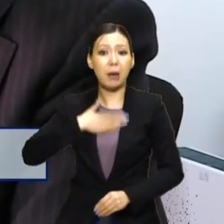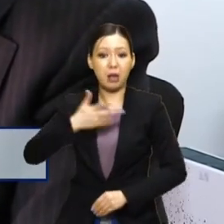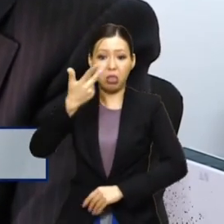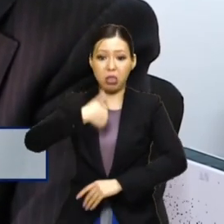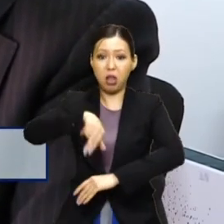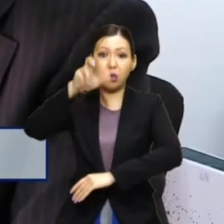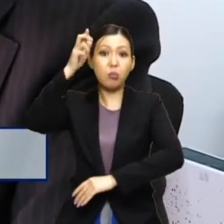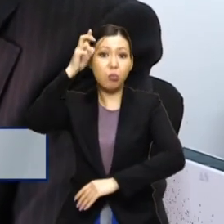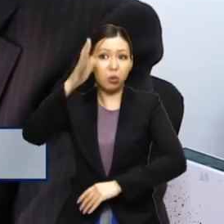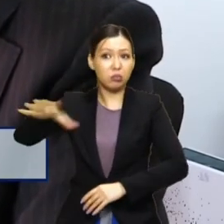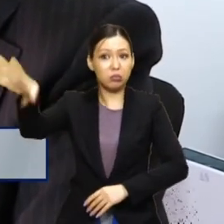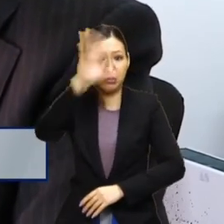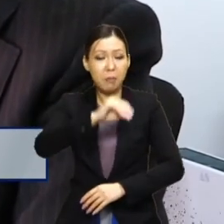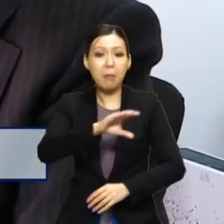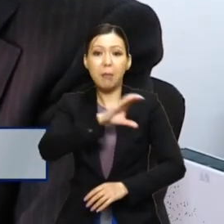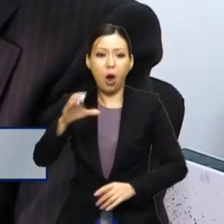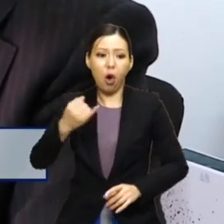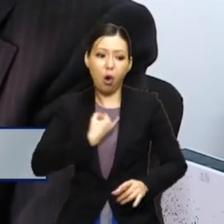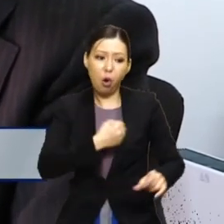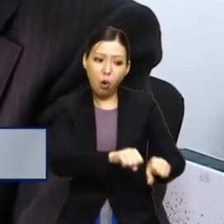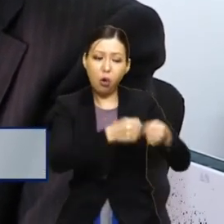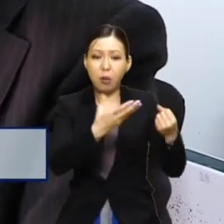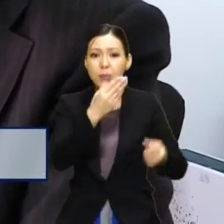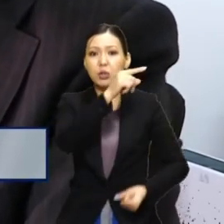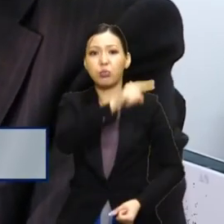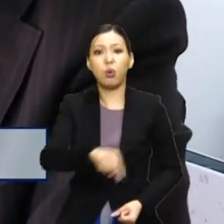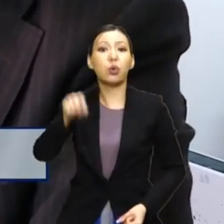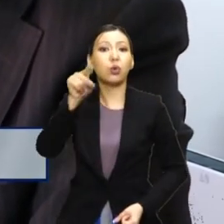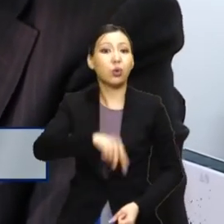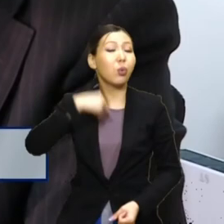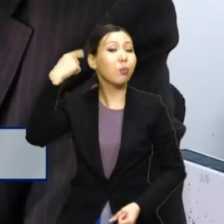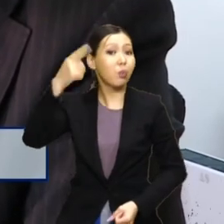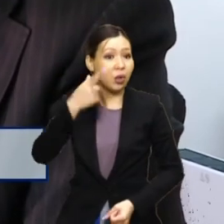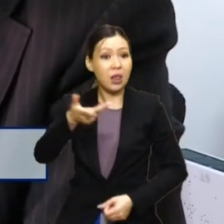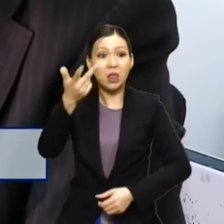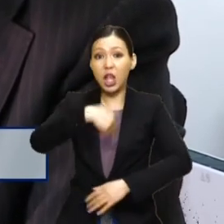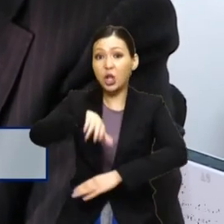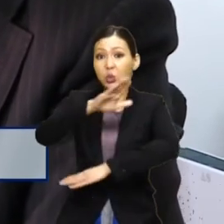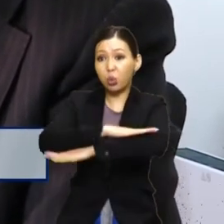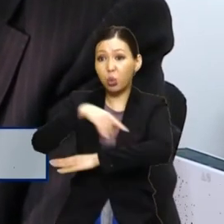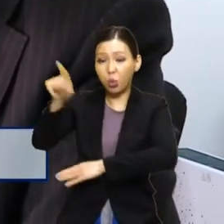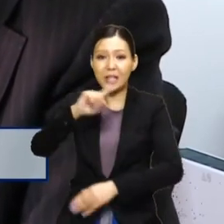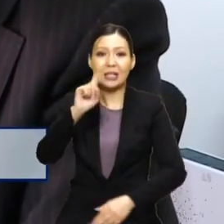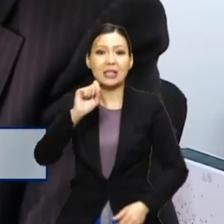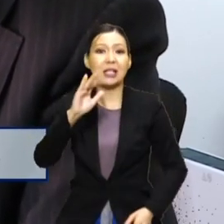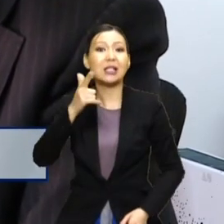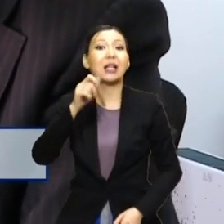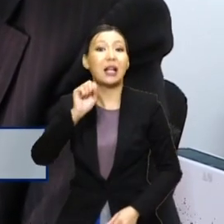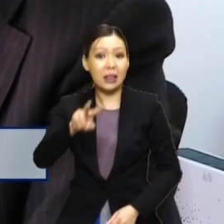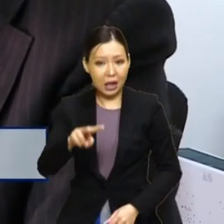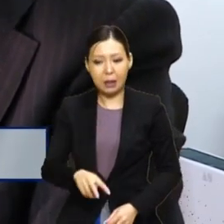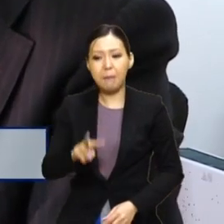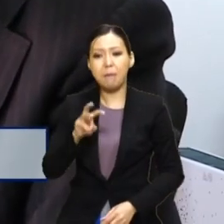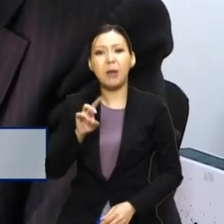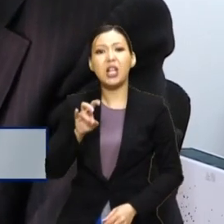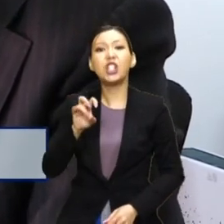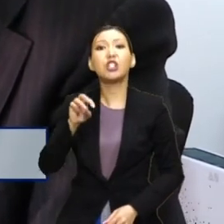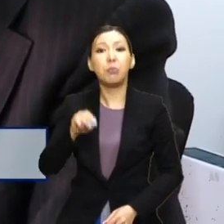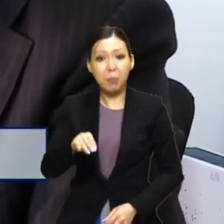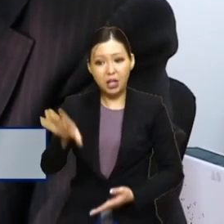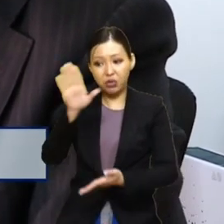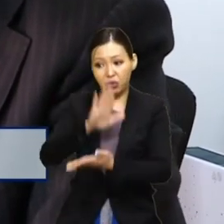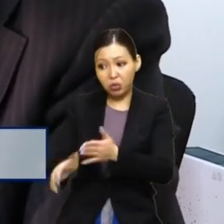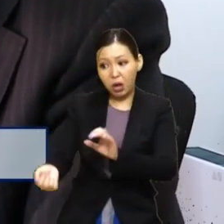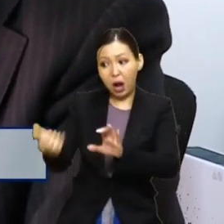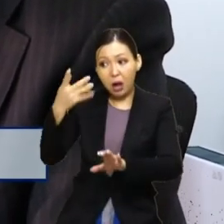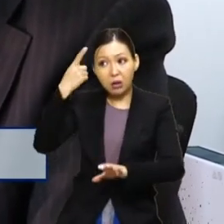байгууллагууд бол бас ингэж охироож болохгүй гэж бодож байна. Тийм учраас ихтийн сургуулиудын засаглал, менежмент хим